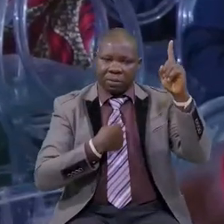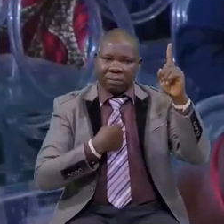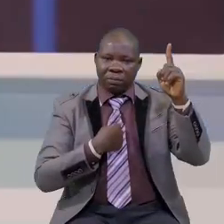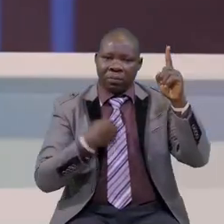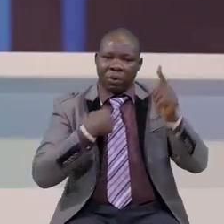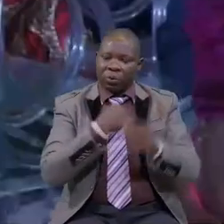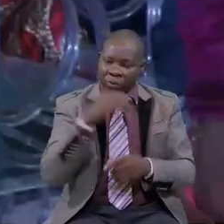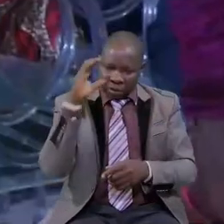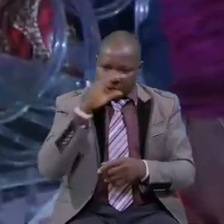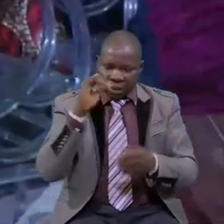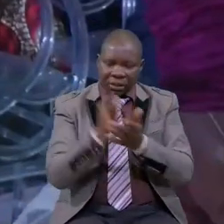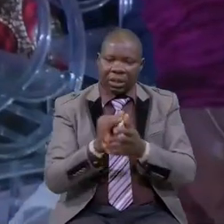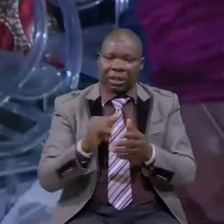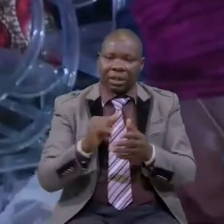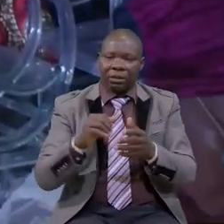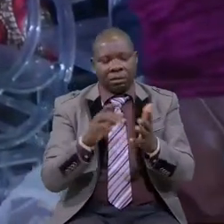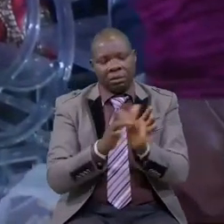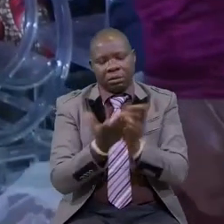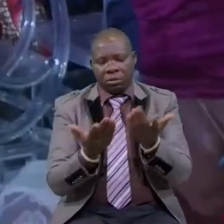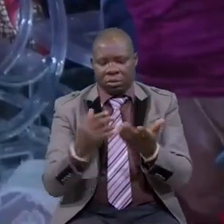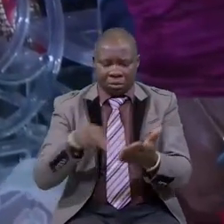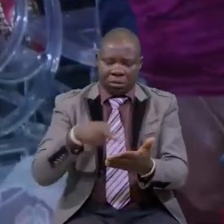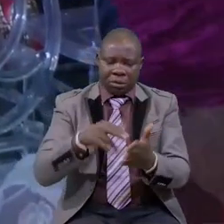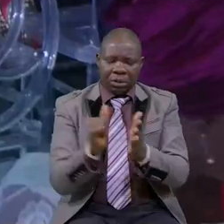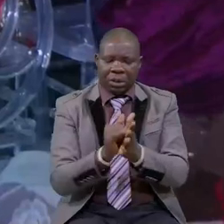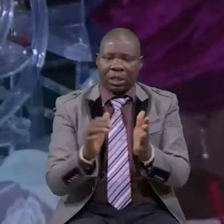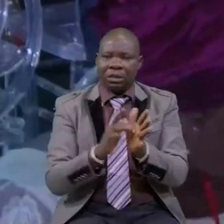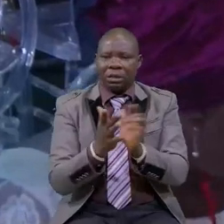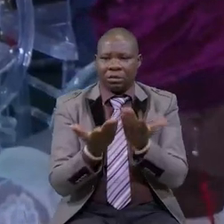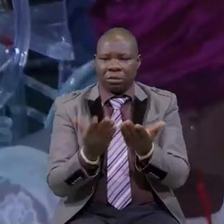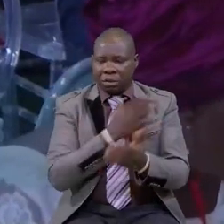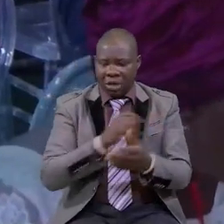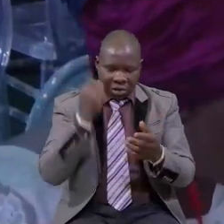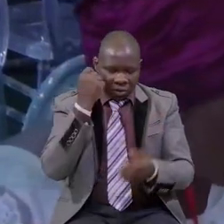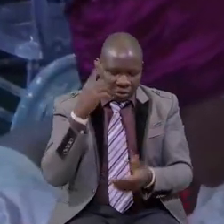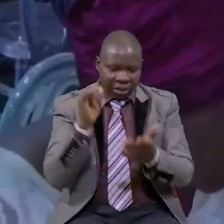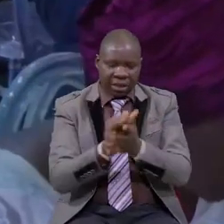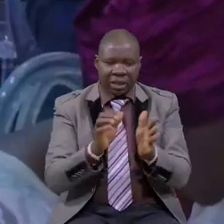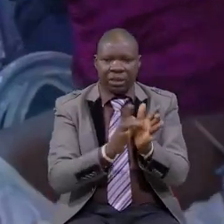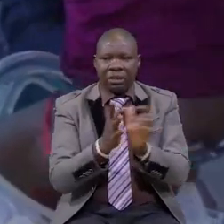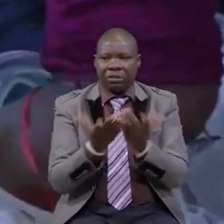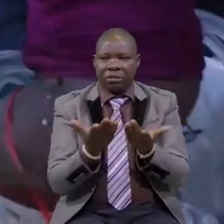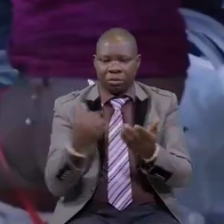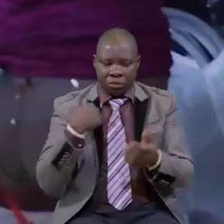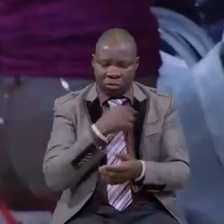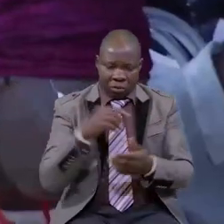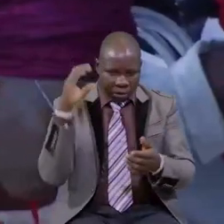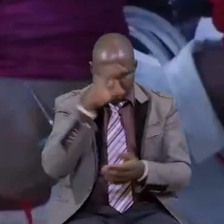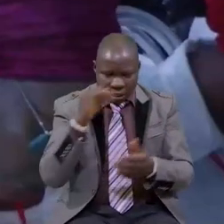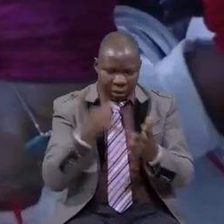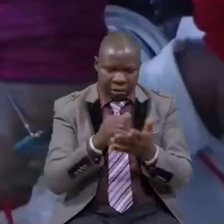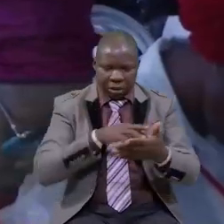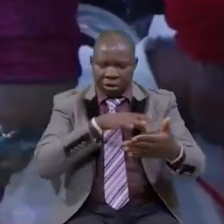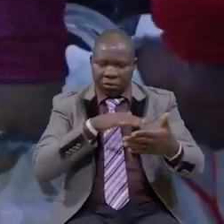ces Écritures qui rendent témoignage de moi. Nous sondons les Écritures, nous lisons ces Écritures et nous comprenons ces Écritures. Nous examinons,